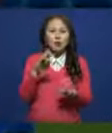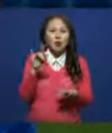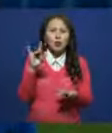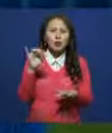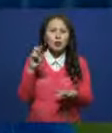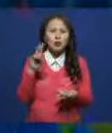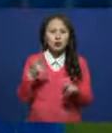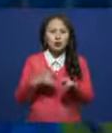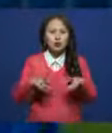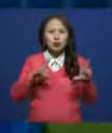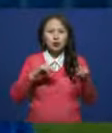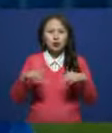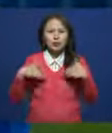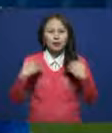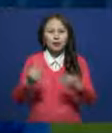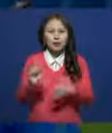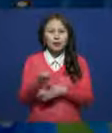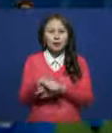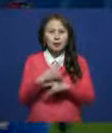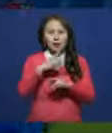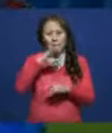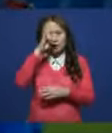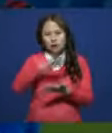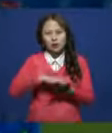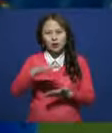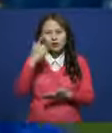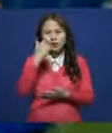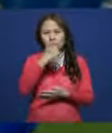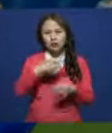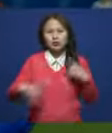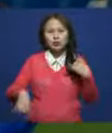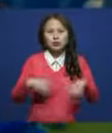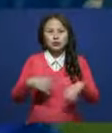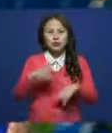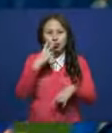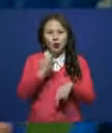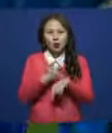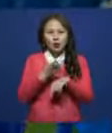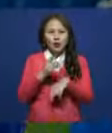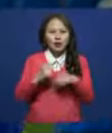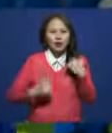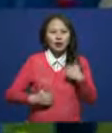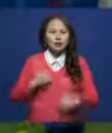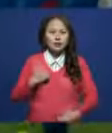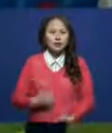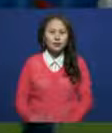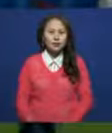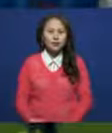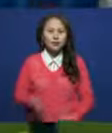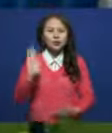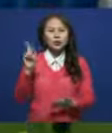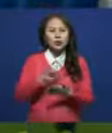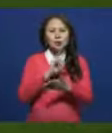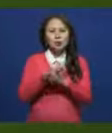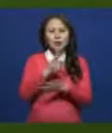жігіттерге табыс пен жеңіс тілейміз. Қазақ баласының Испанияда доп тепкенін көру әркімге бір бақыт. Болашақта